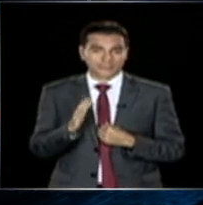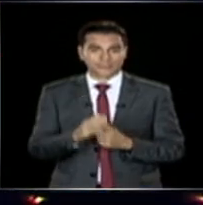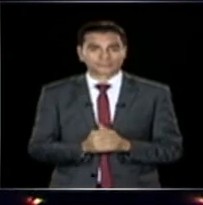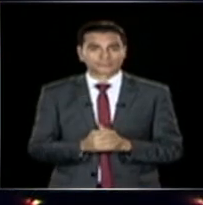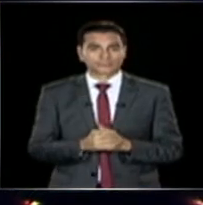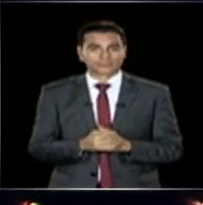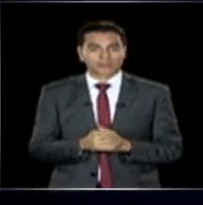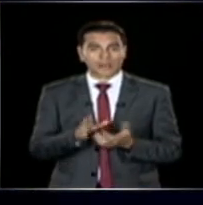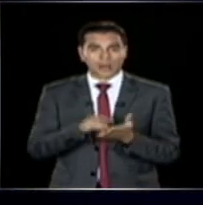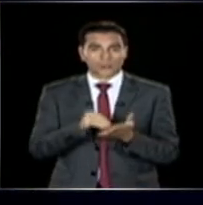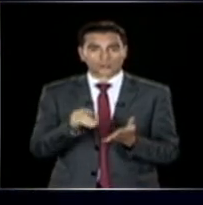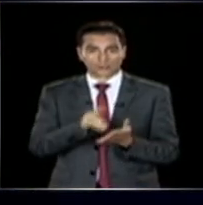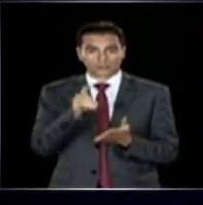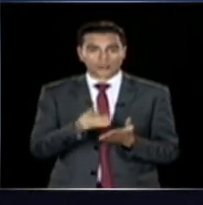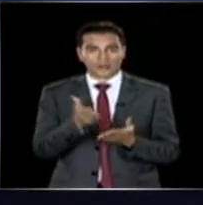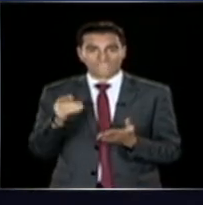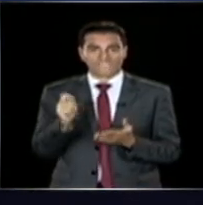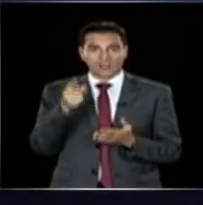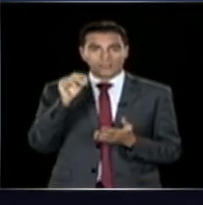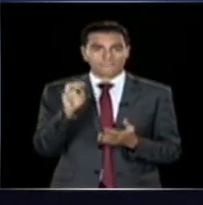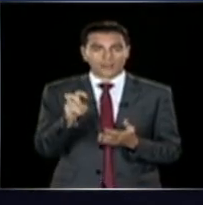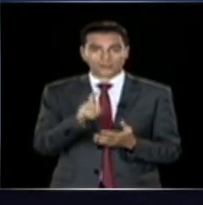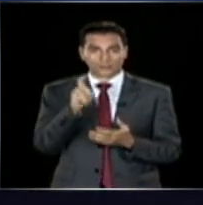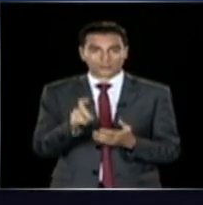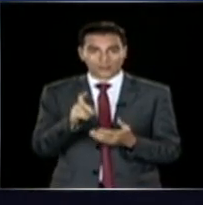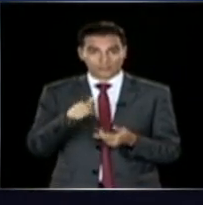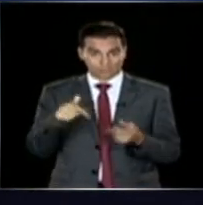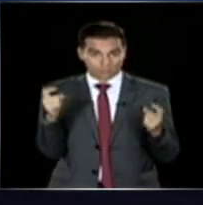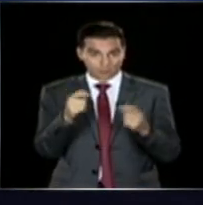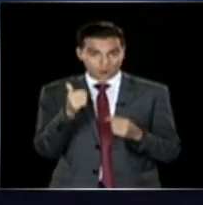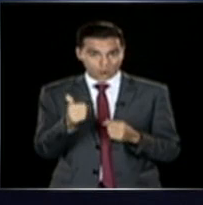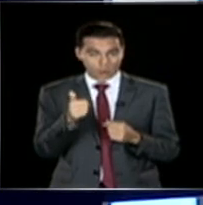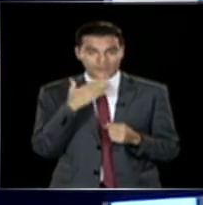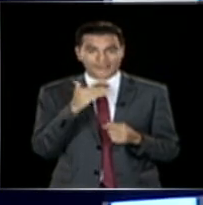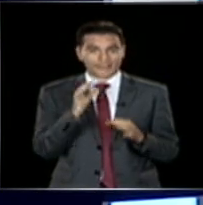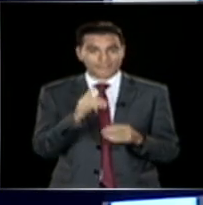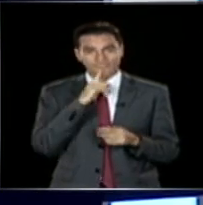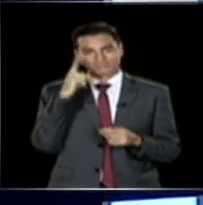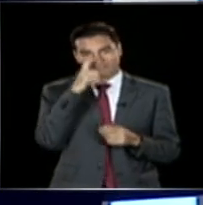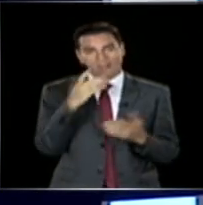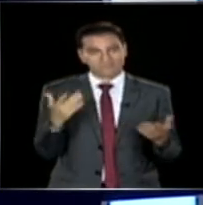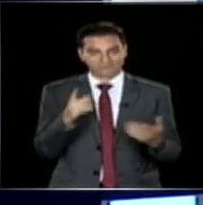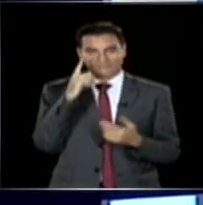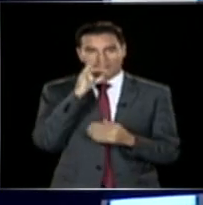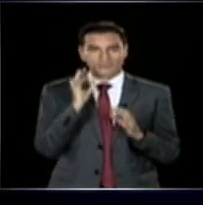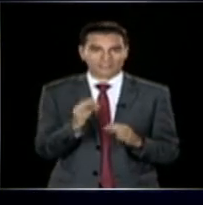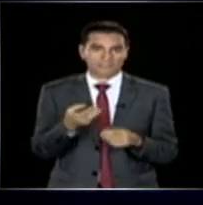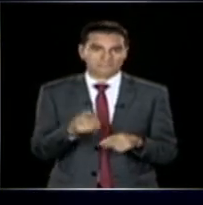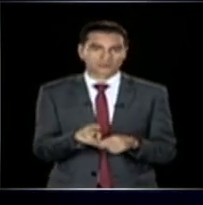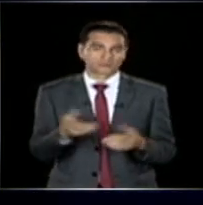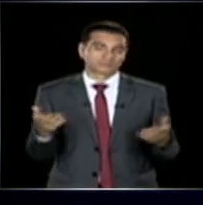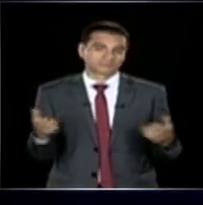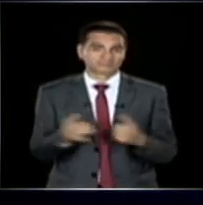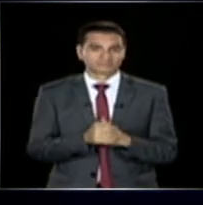البديهة. أول سؤال لفاطمة. مباراة حلوة جدا بس صعبة. صعبة جدا جدا